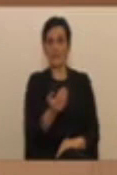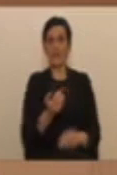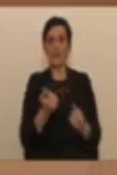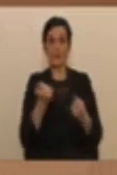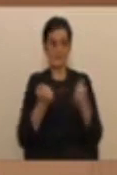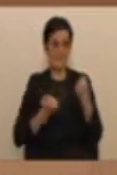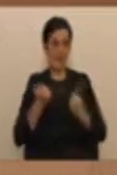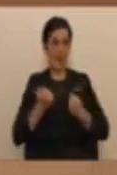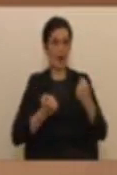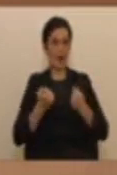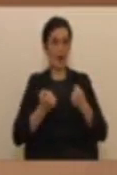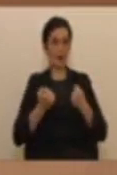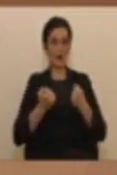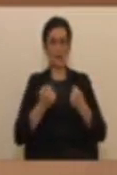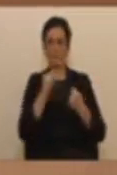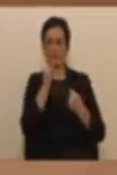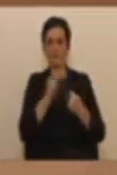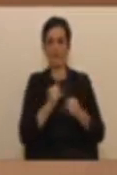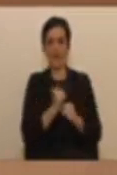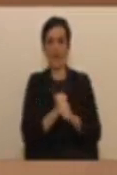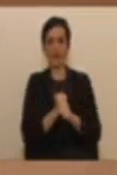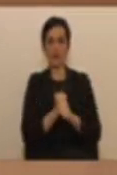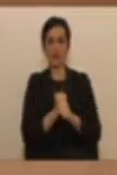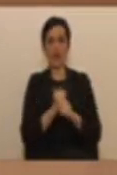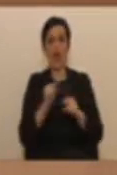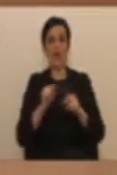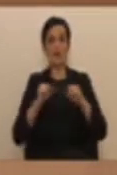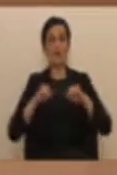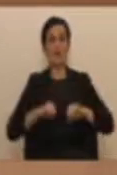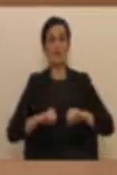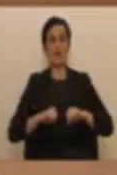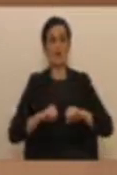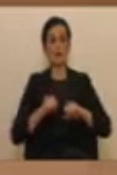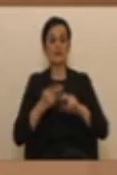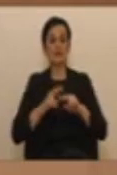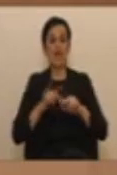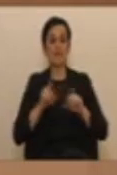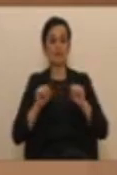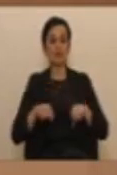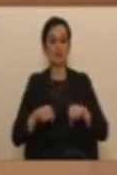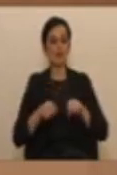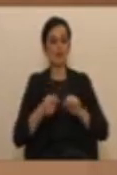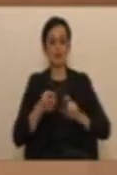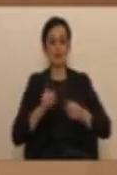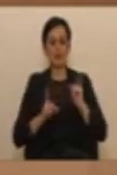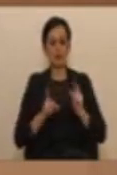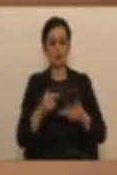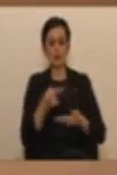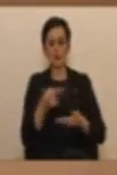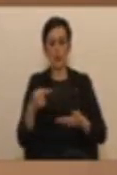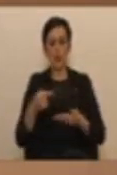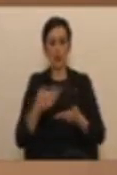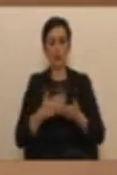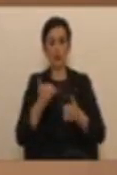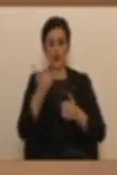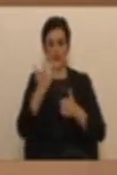მანქანებით ეს ვერ მოახერხა. ამ უფლებას, ამ შესაძლებლობას რეალურად მოკლებულია.